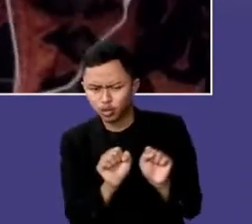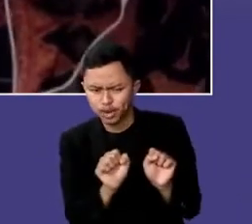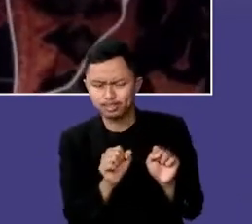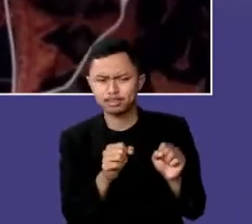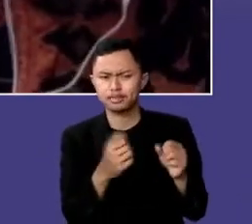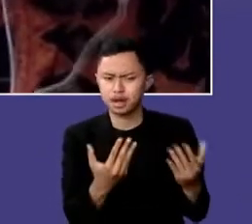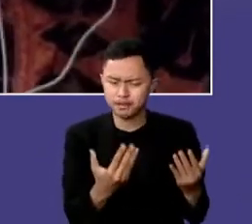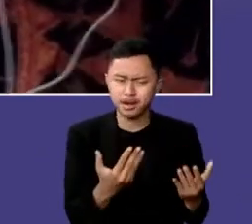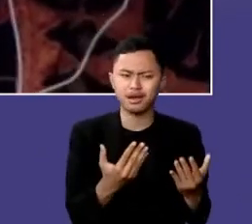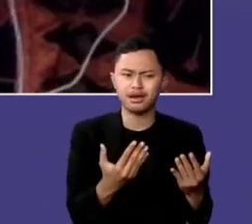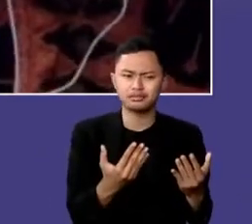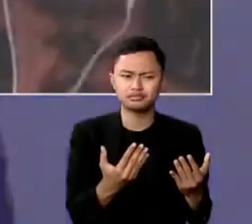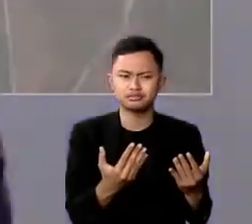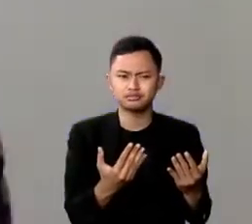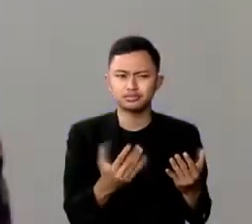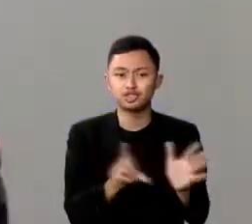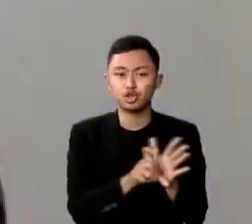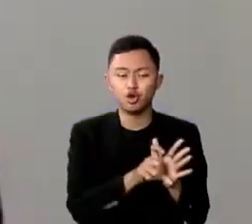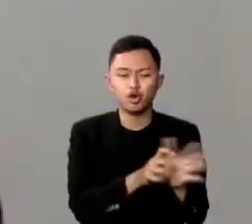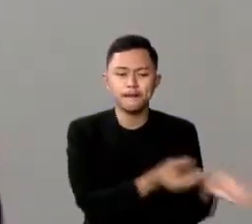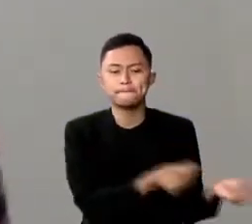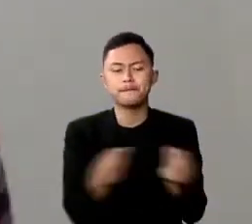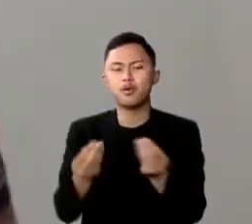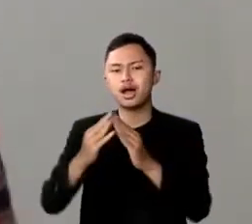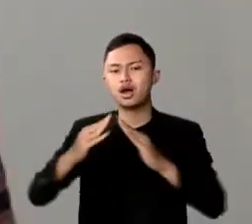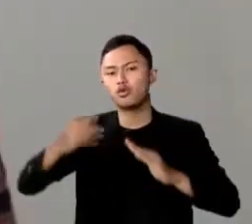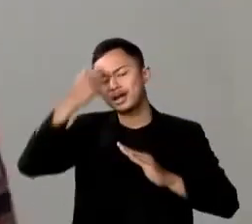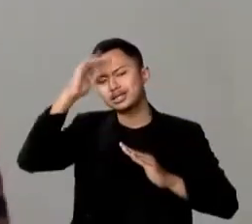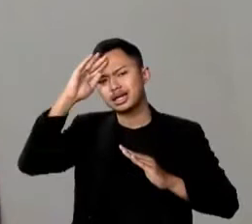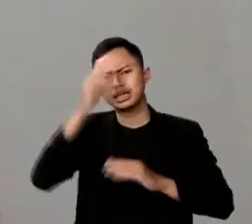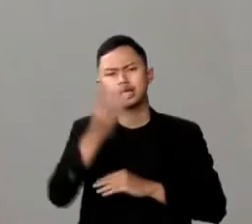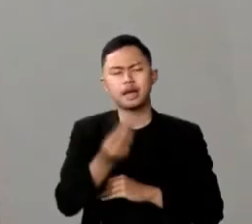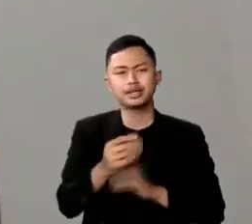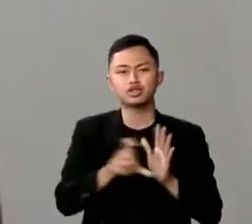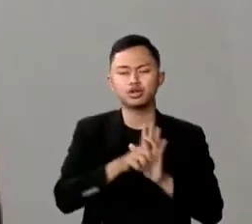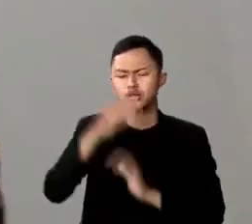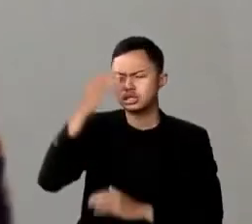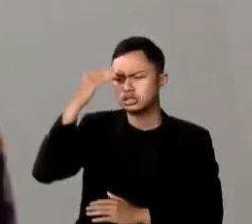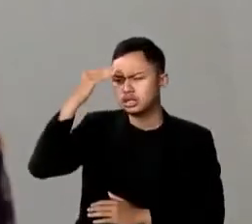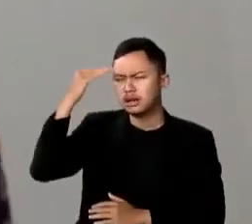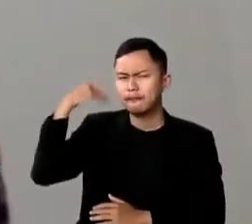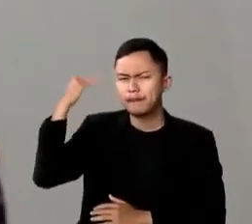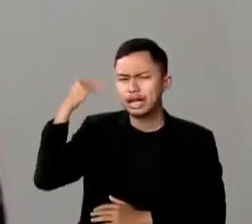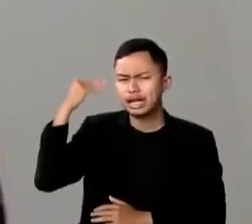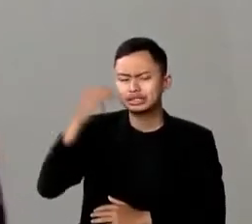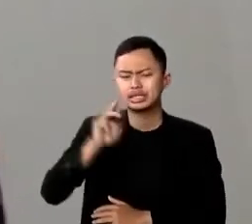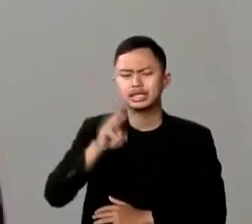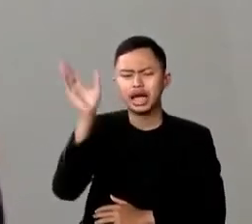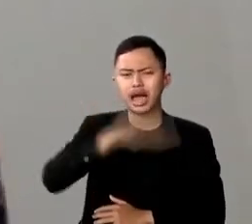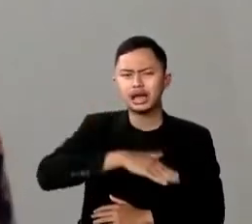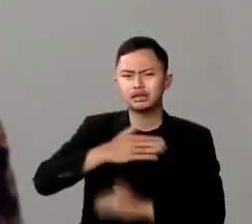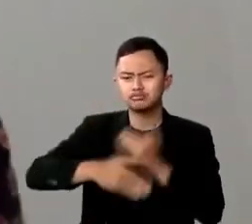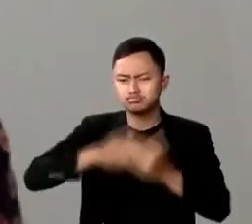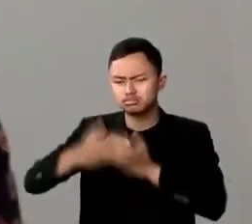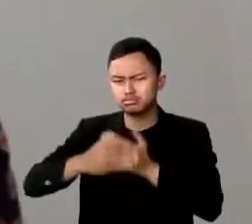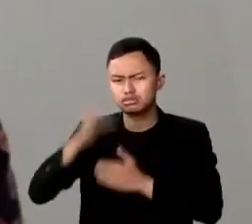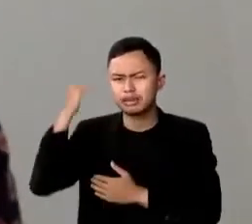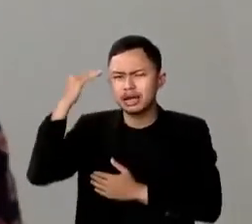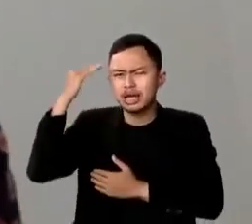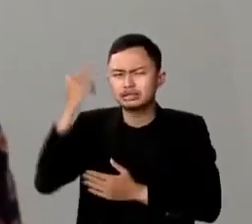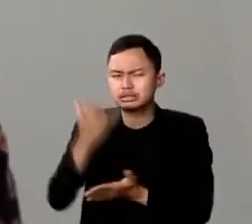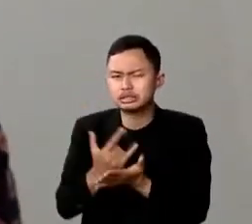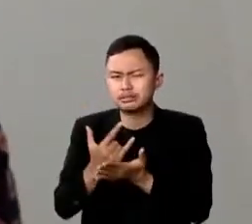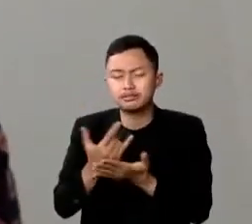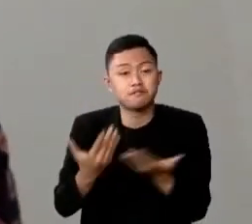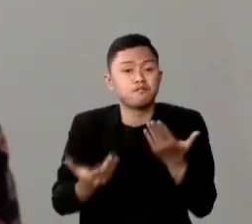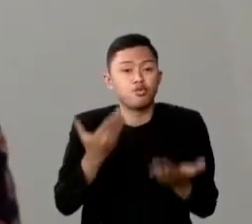Kapan yang memang harus segera ke rumah sakit nggak boleh ditunda-tunda misalnya demam udah lebih dari tiga hari berturut-turut mungkin